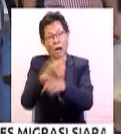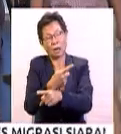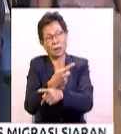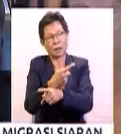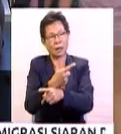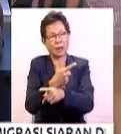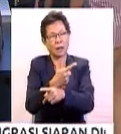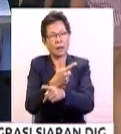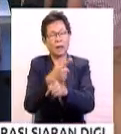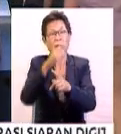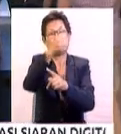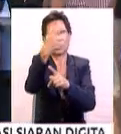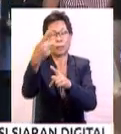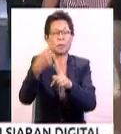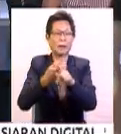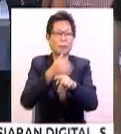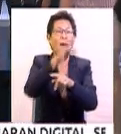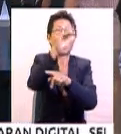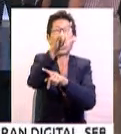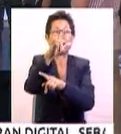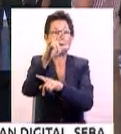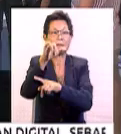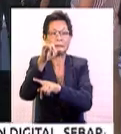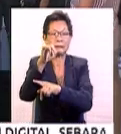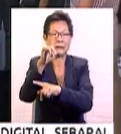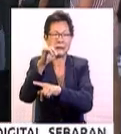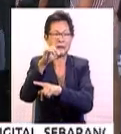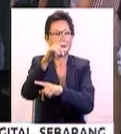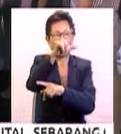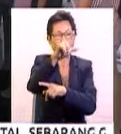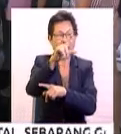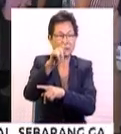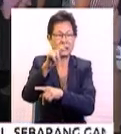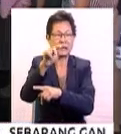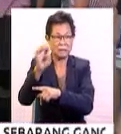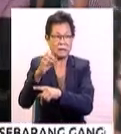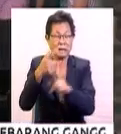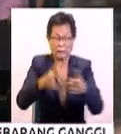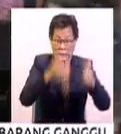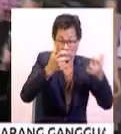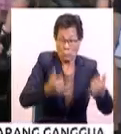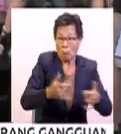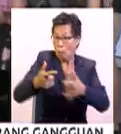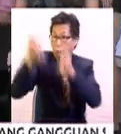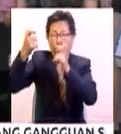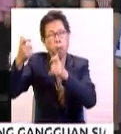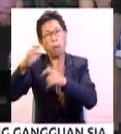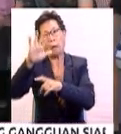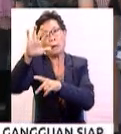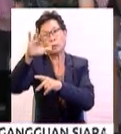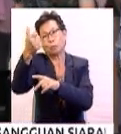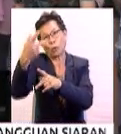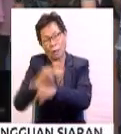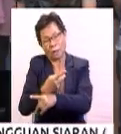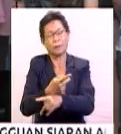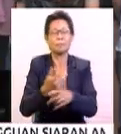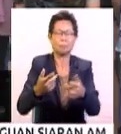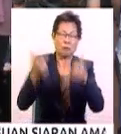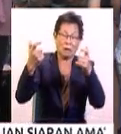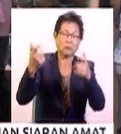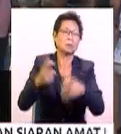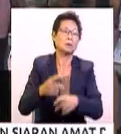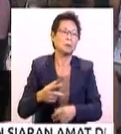minimum daripada LTE punya kelajuan sekarang. Dan secara menyeluruhnya dia akan